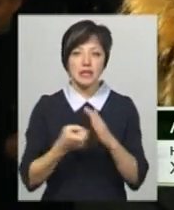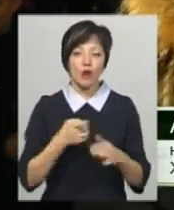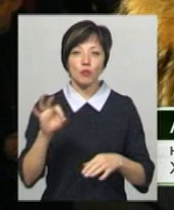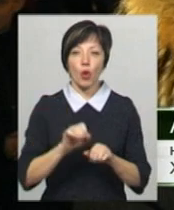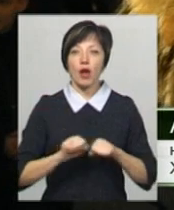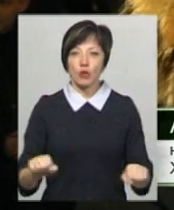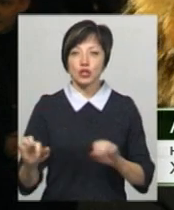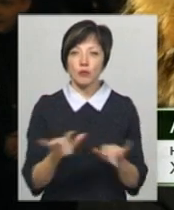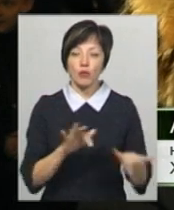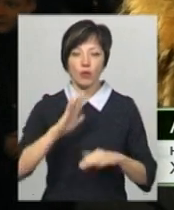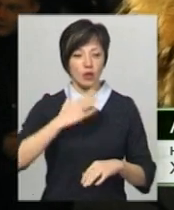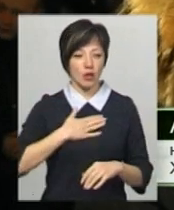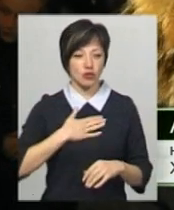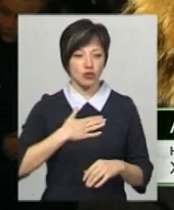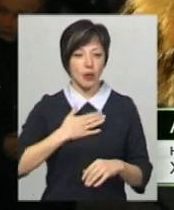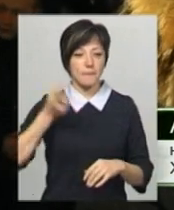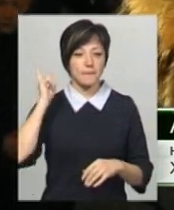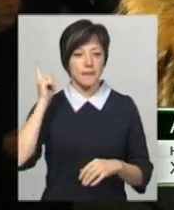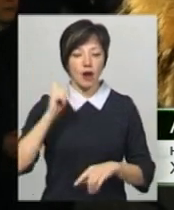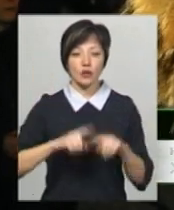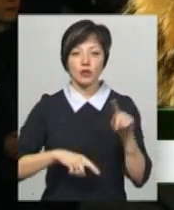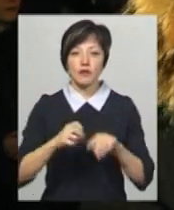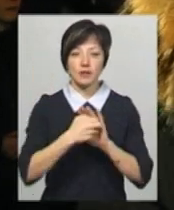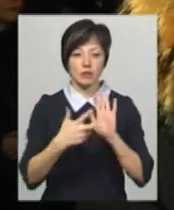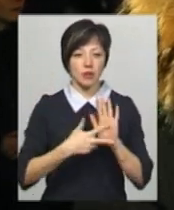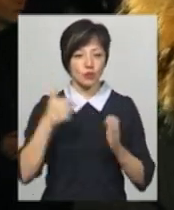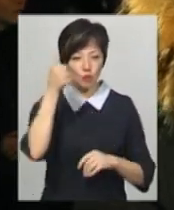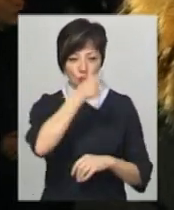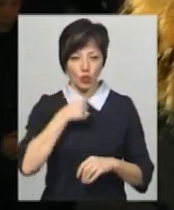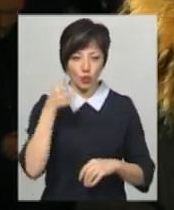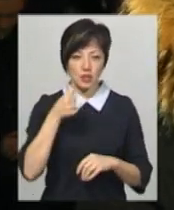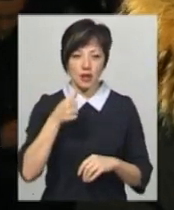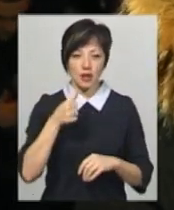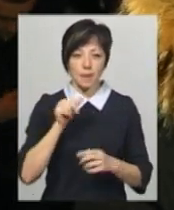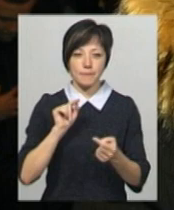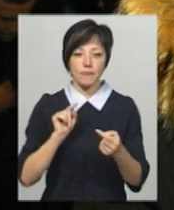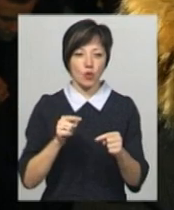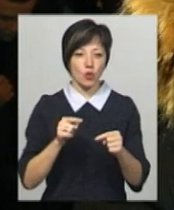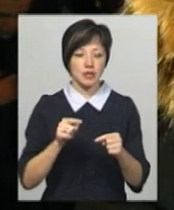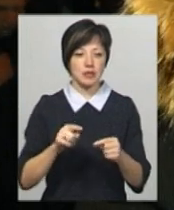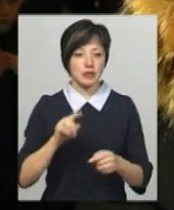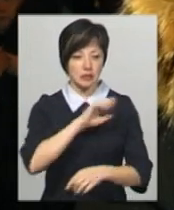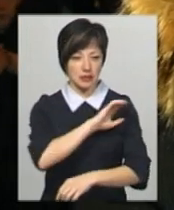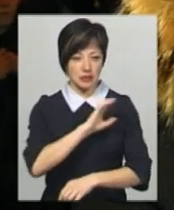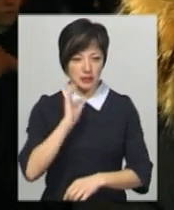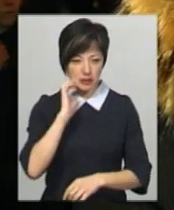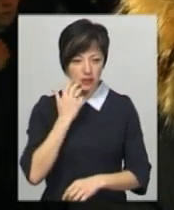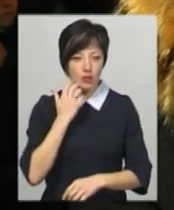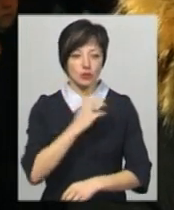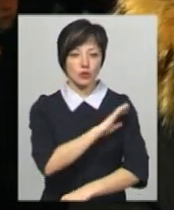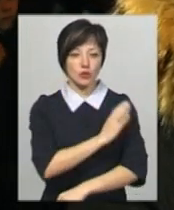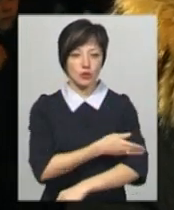поступ наших пращурів, які у 18-му році проти серйозної армії